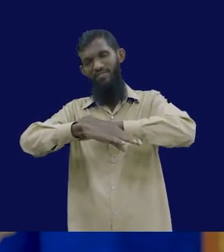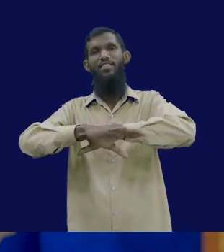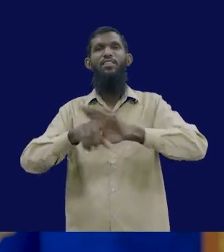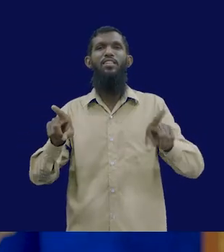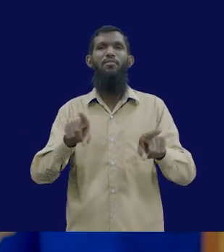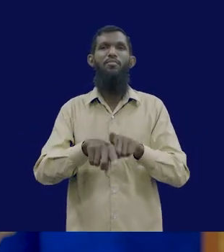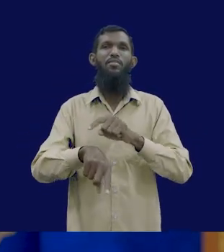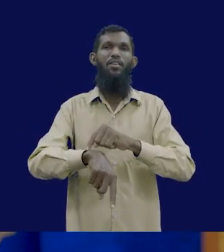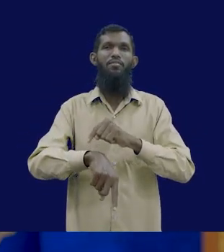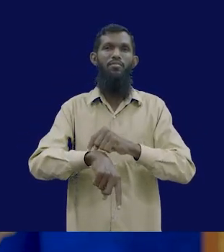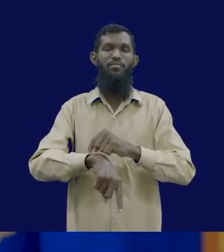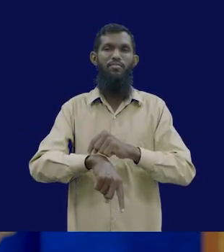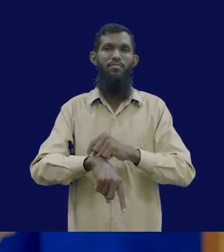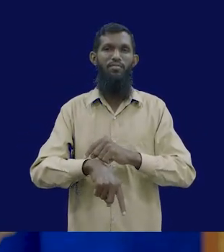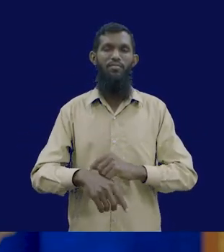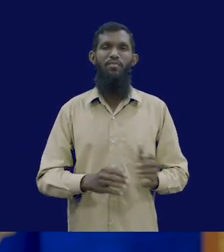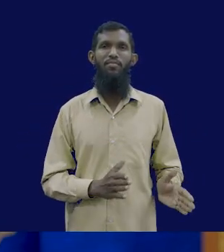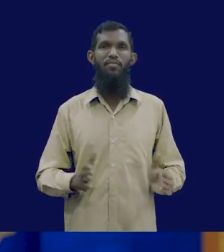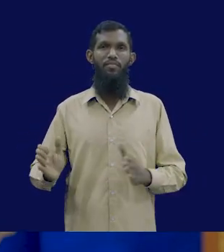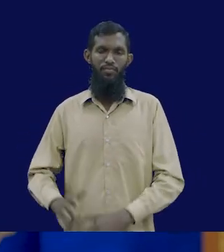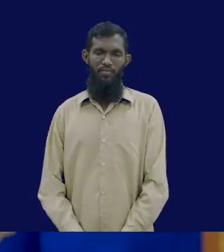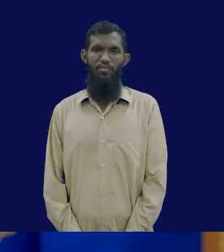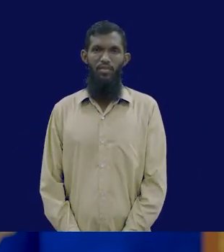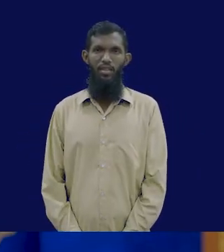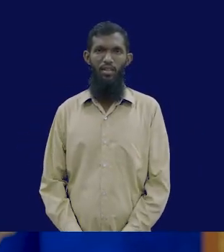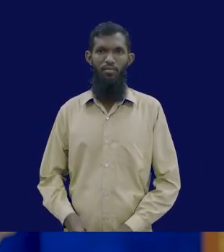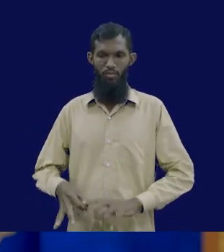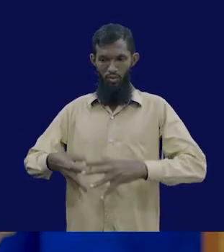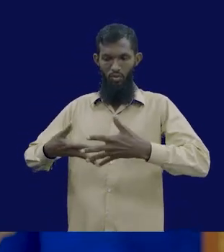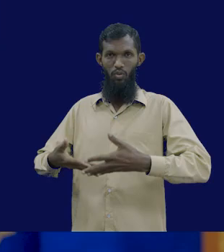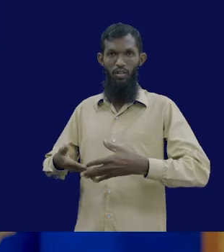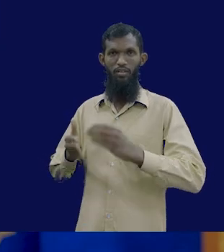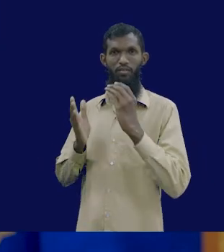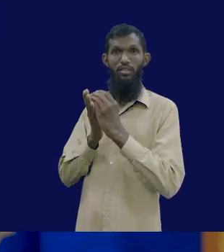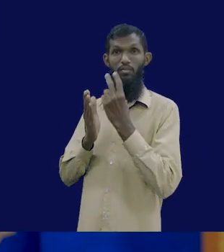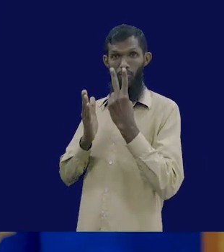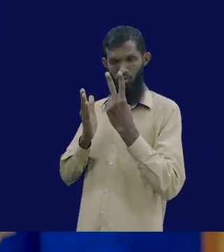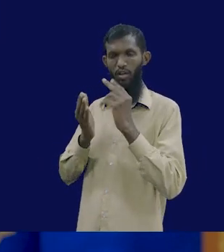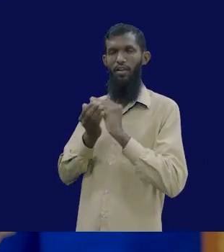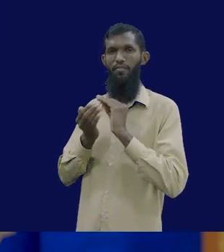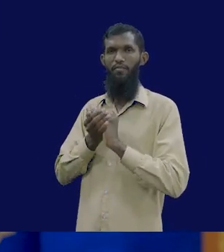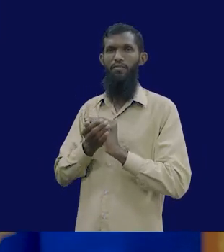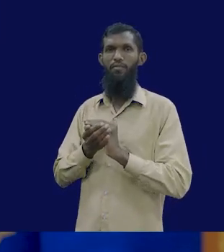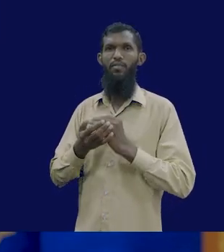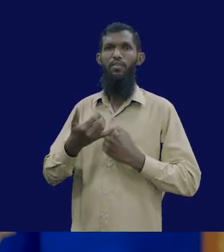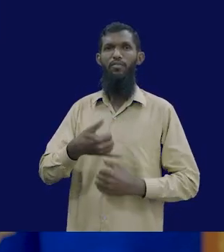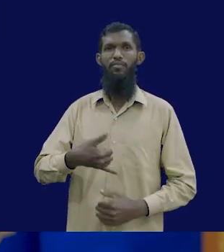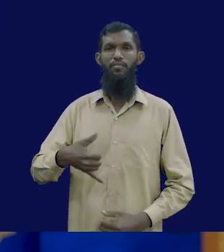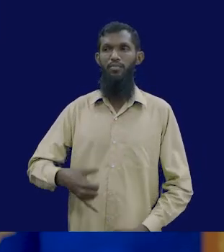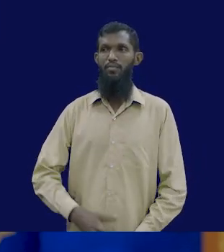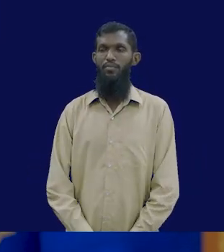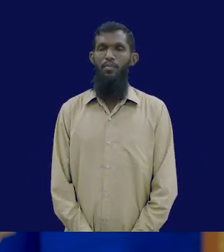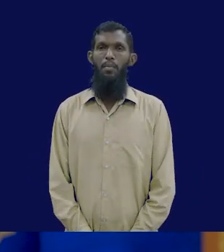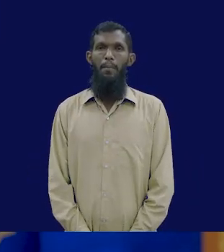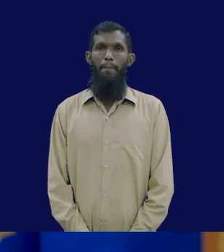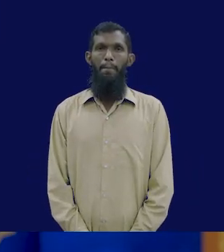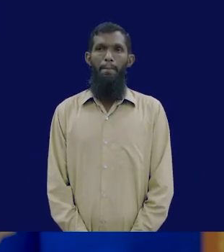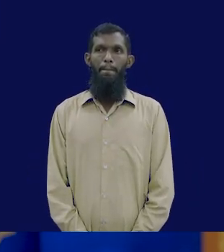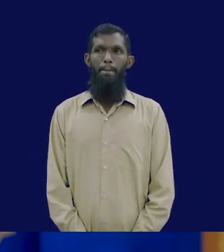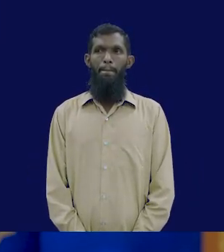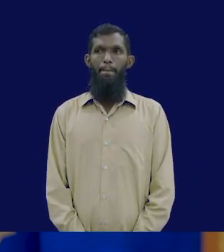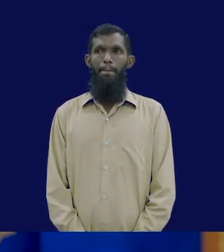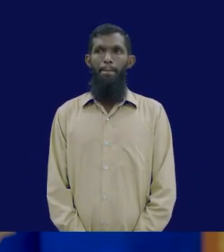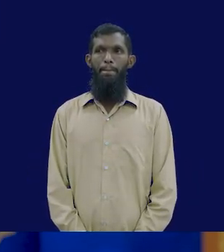wa ta'ala says in Surah Al-Baqarah, يَا أَيُّهَا الَّذِينَ آمَنُوا كُتِبَ عَلَيْكُمُ الصِّيَامُ كَمَا كُتِبَ